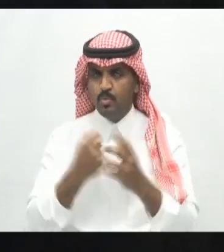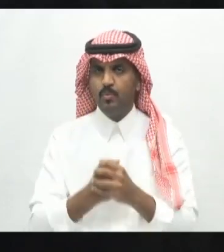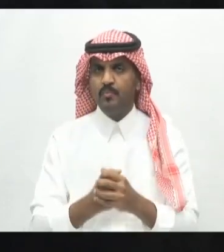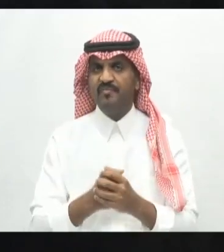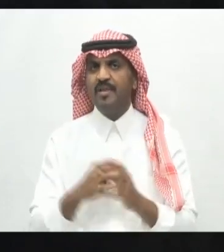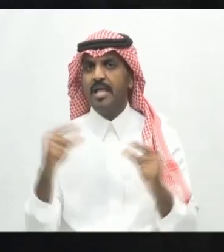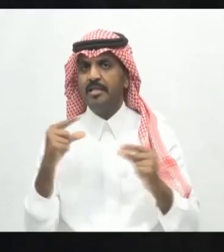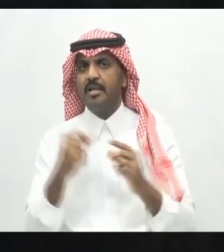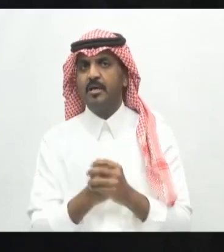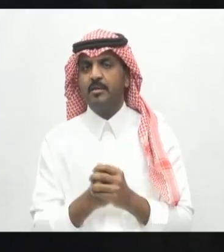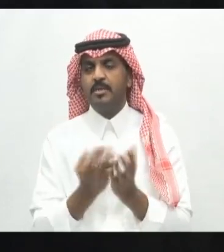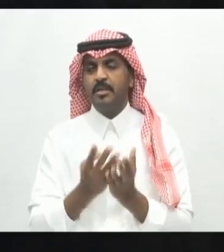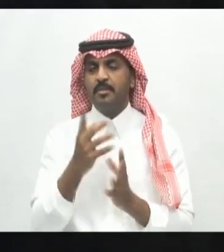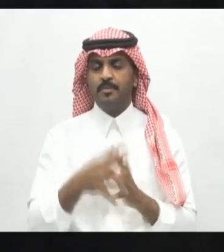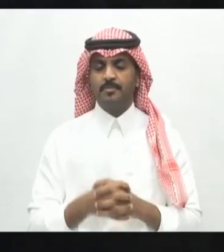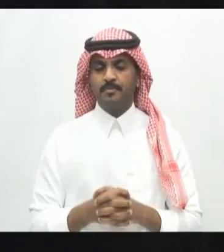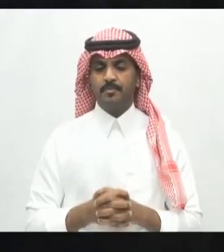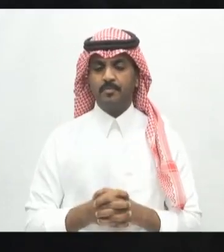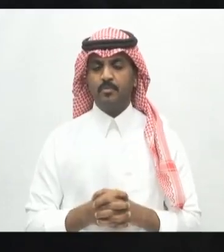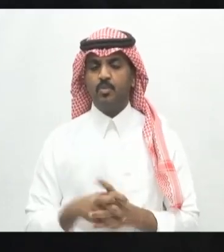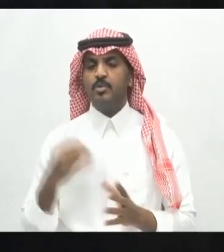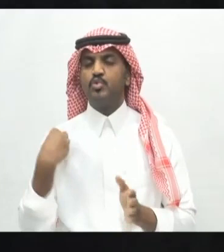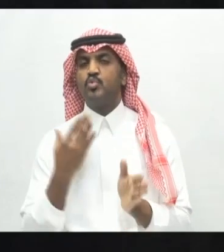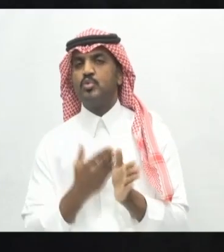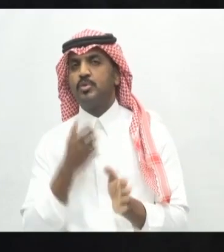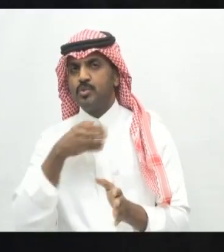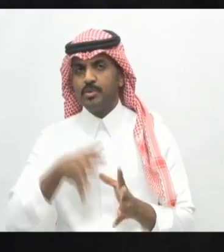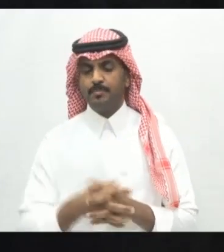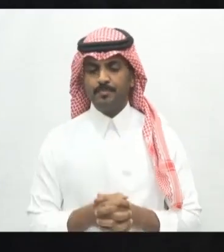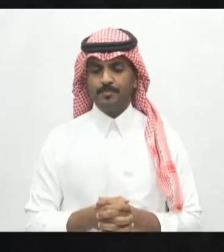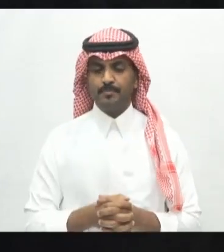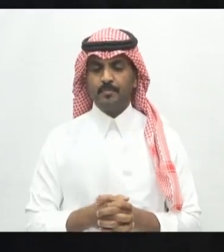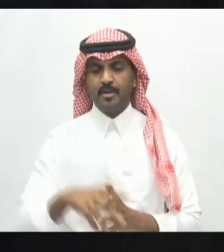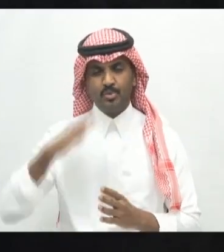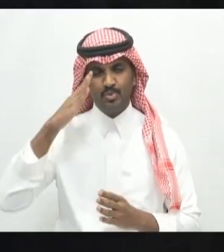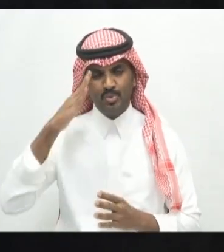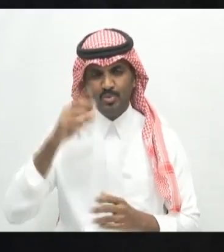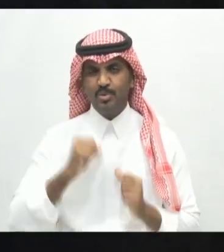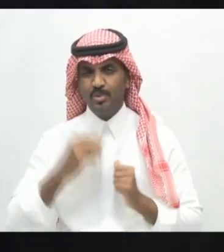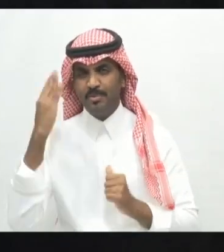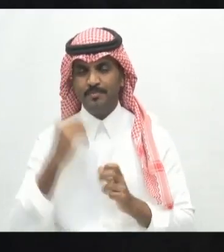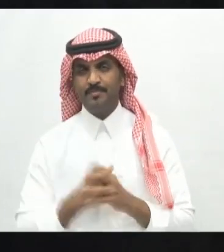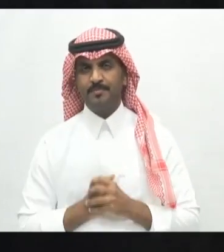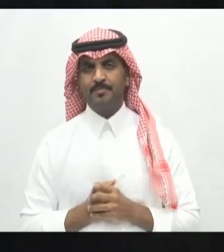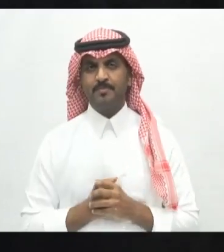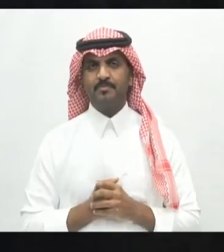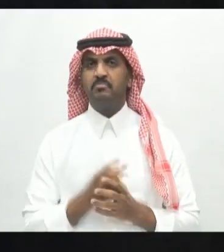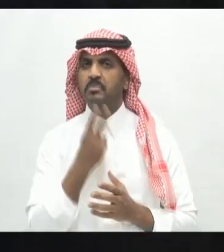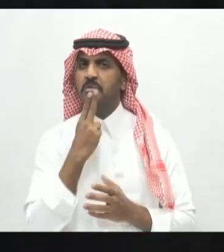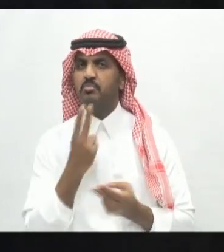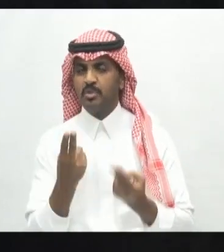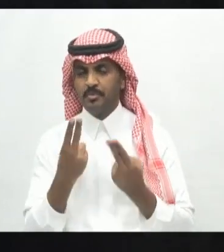في الادله من كتاب الله تعالى ومن سنه رسوله صلى الله عليه وسلم اشكر لكم ايها الطلاب والطالبات طيب